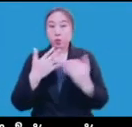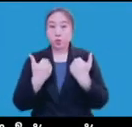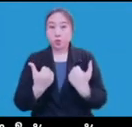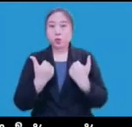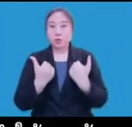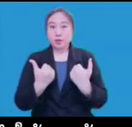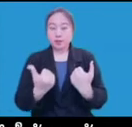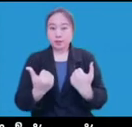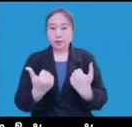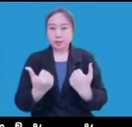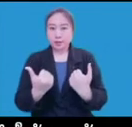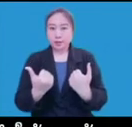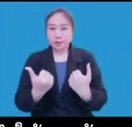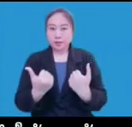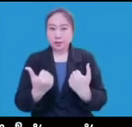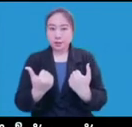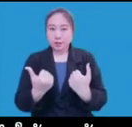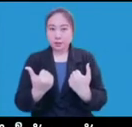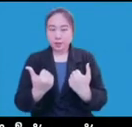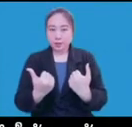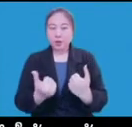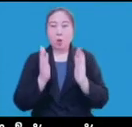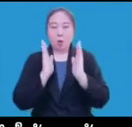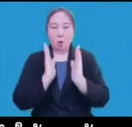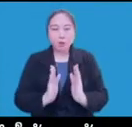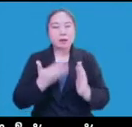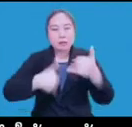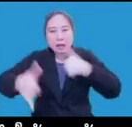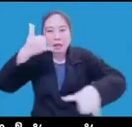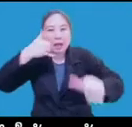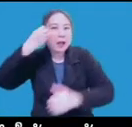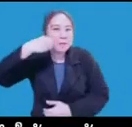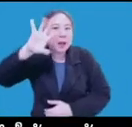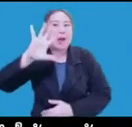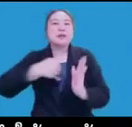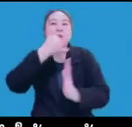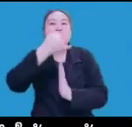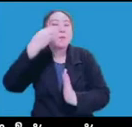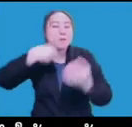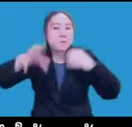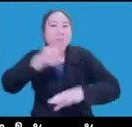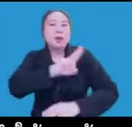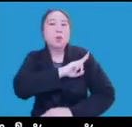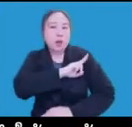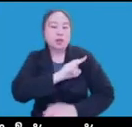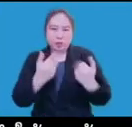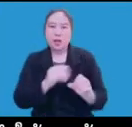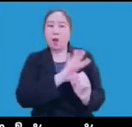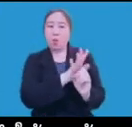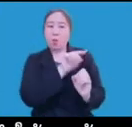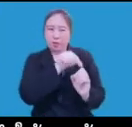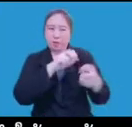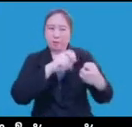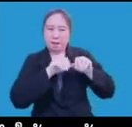ะคนกลับสู่พื้นถิ่นแล้วก็การที่โควิดสถานการณ์โควิดทำให้คน